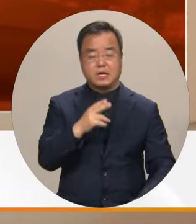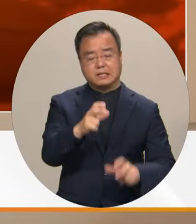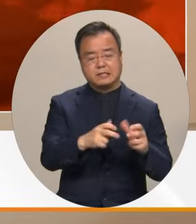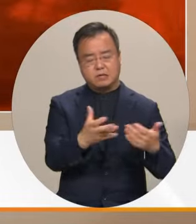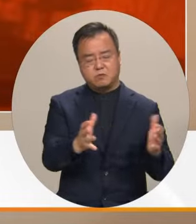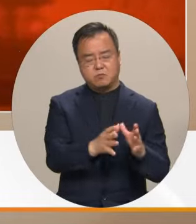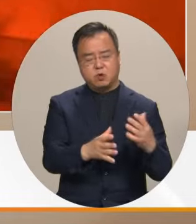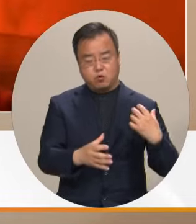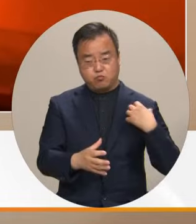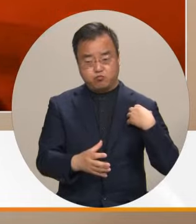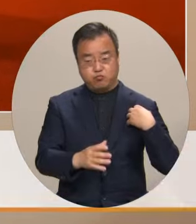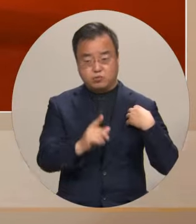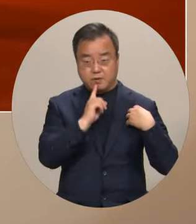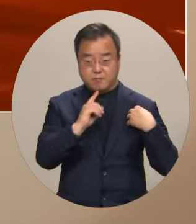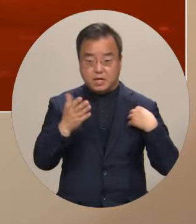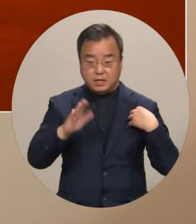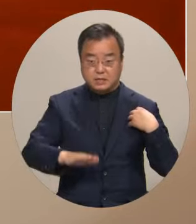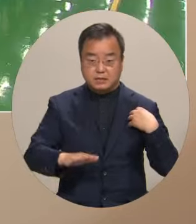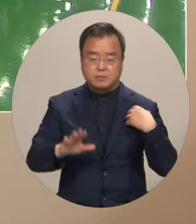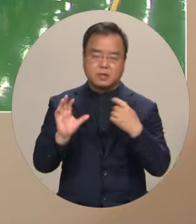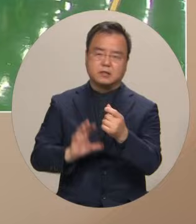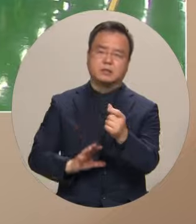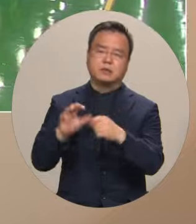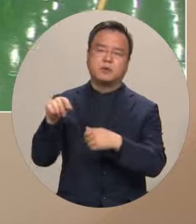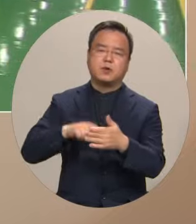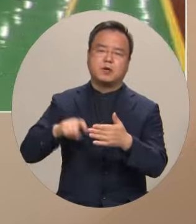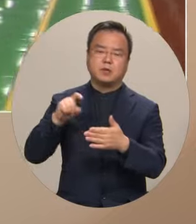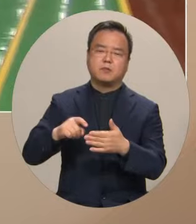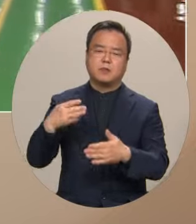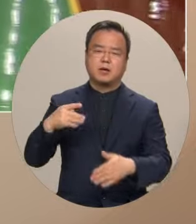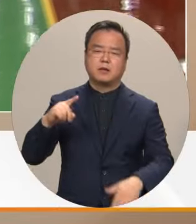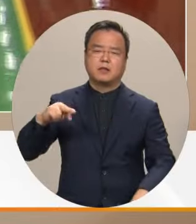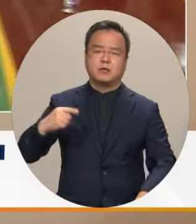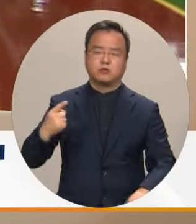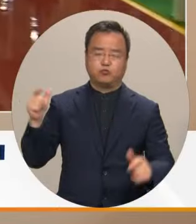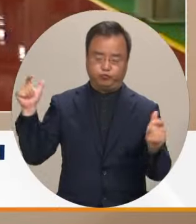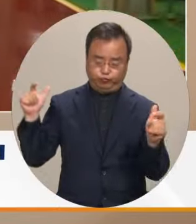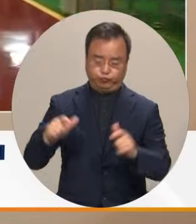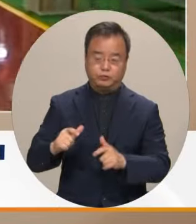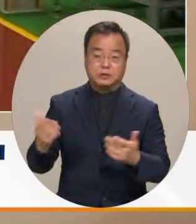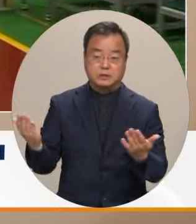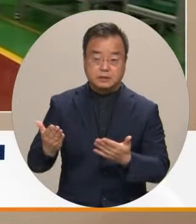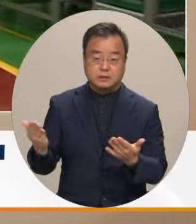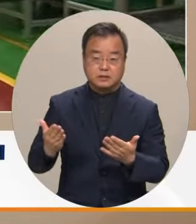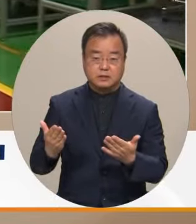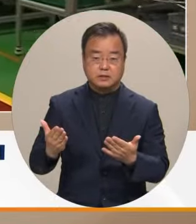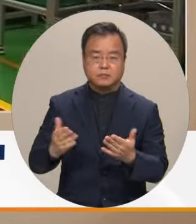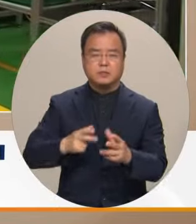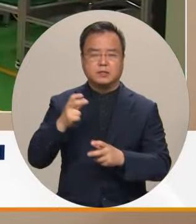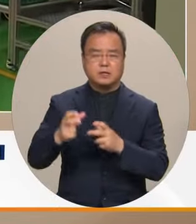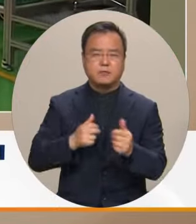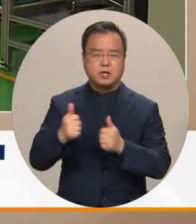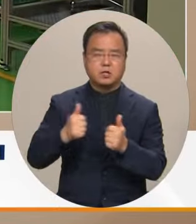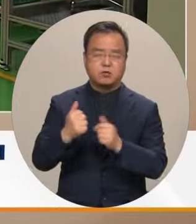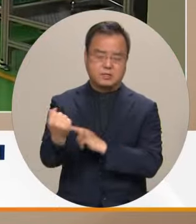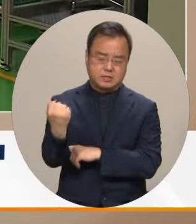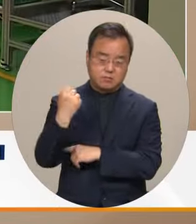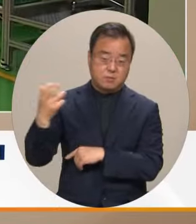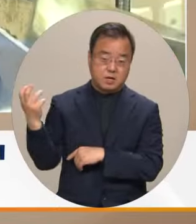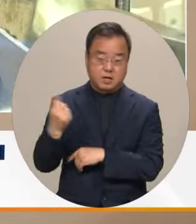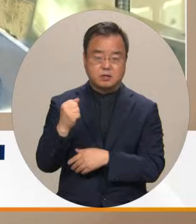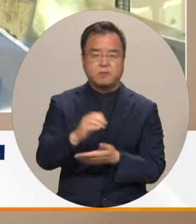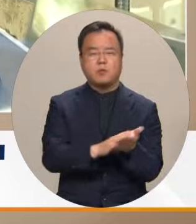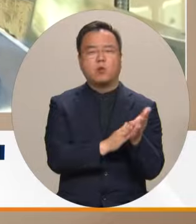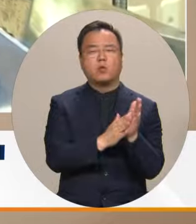는 산업계에미치는부담에대해계속이야기 하지만,전세계적으로탄소배출량 감축수준이이제산업경쟁력을결정짓는요소가되고있습니다